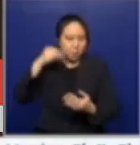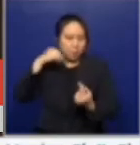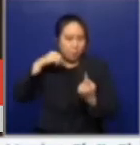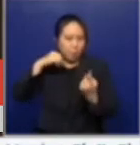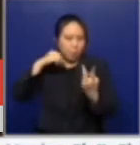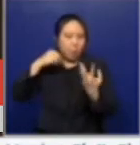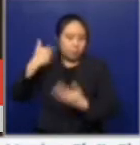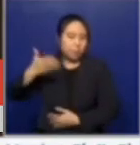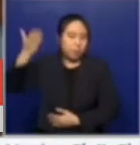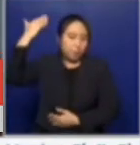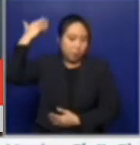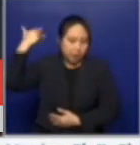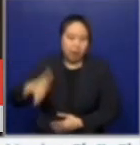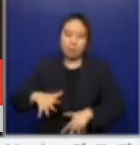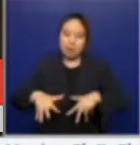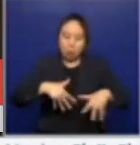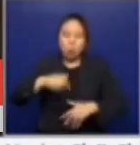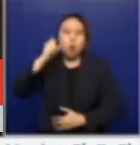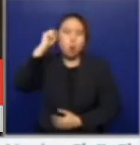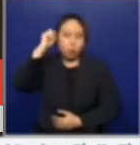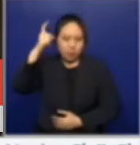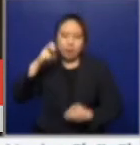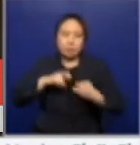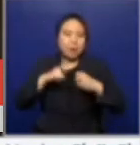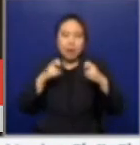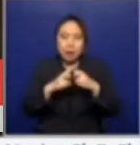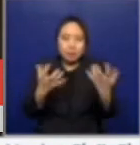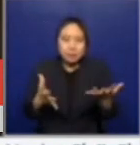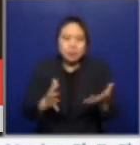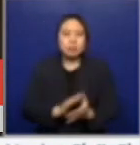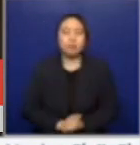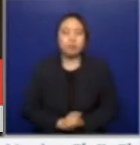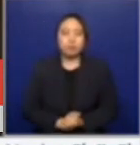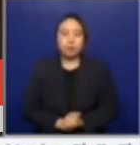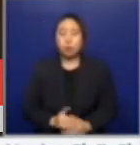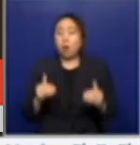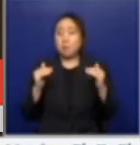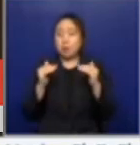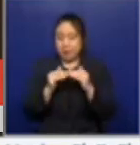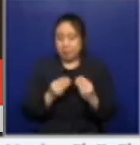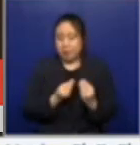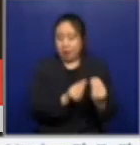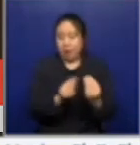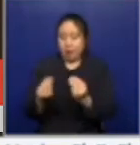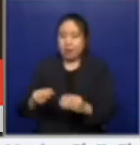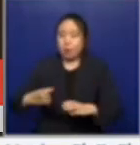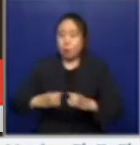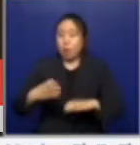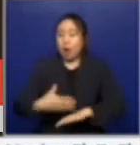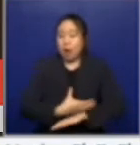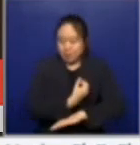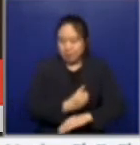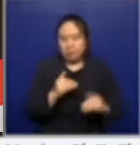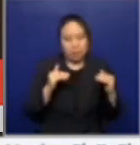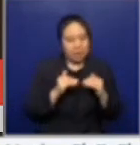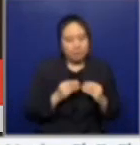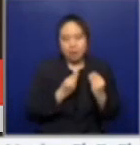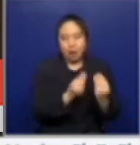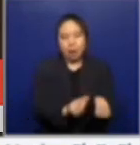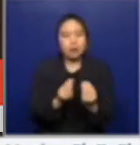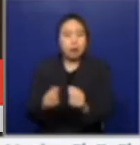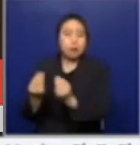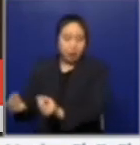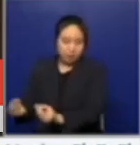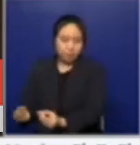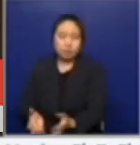และไม่มีปัญหาในการปฏิบัติเกิดความเป็นธรรมแก่ทุกพรรคการเมืองและการกำหนดให้นายกรัฐมนตรีม